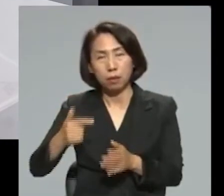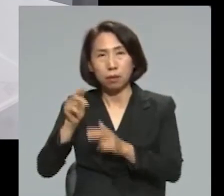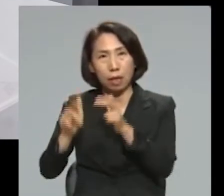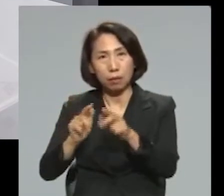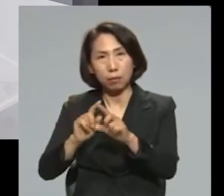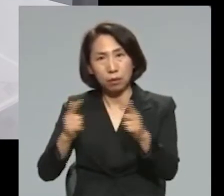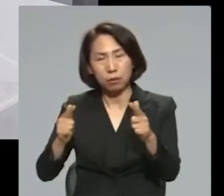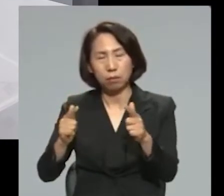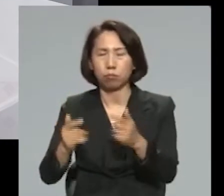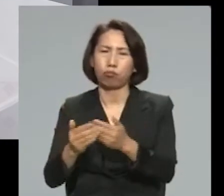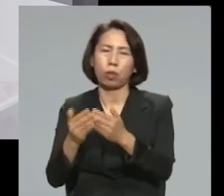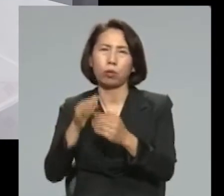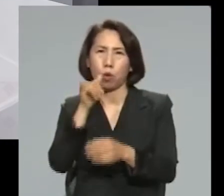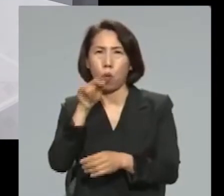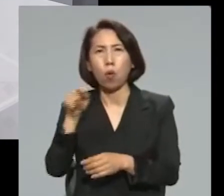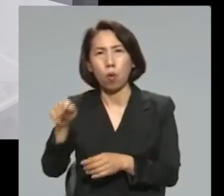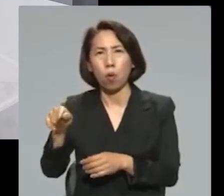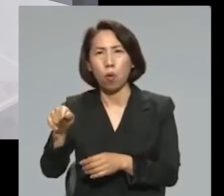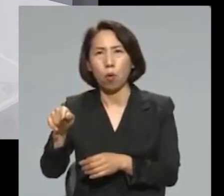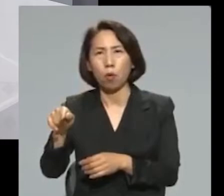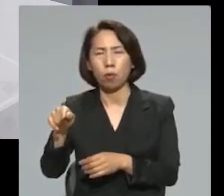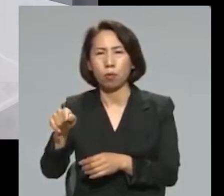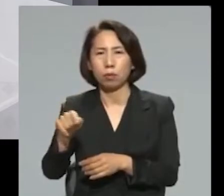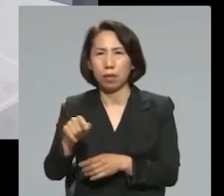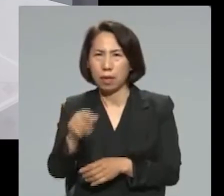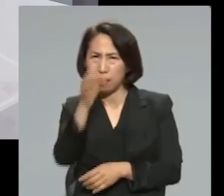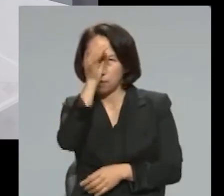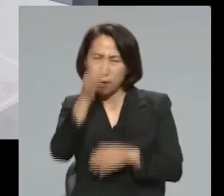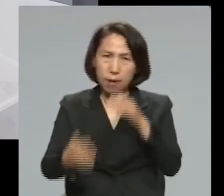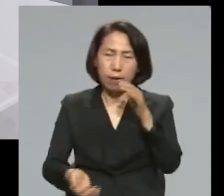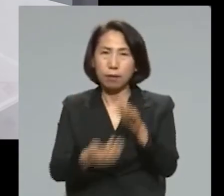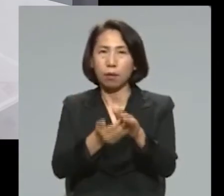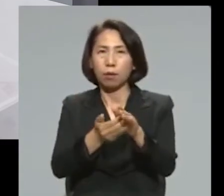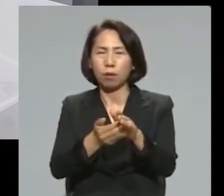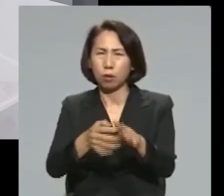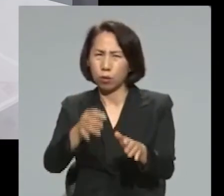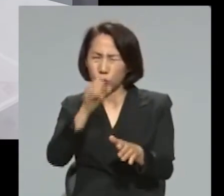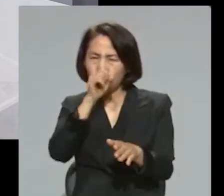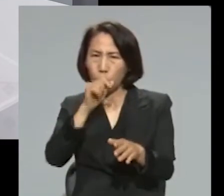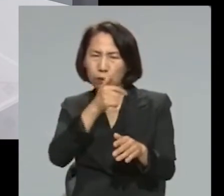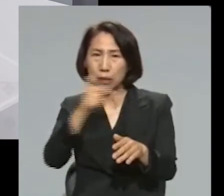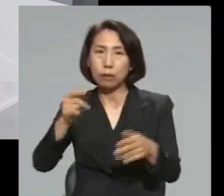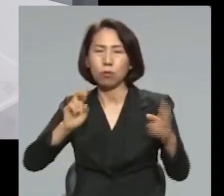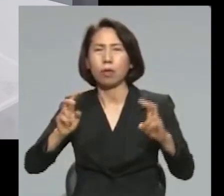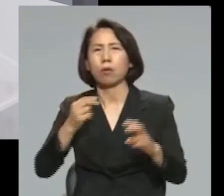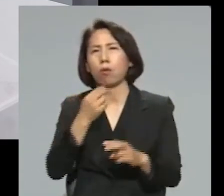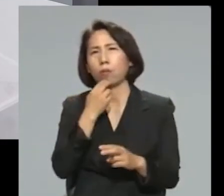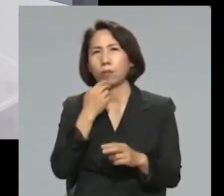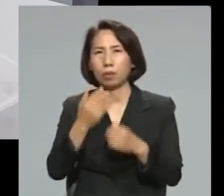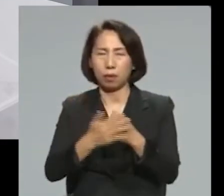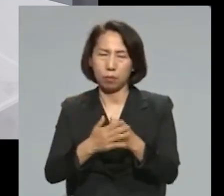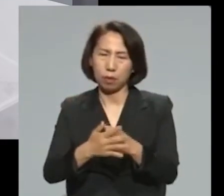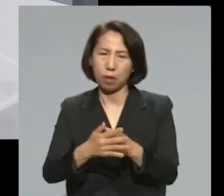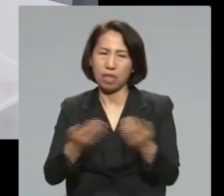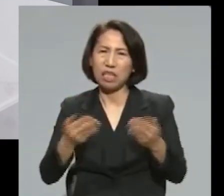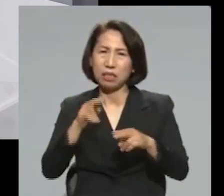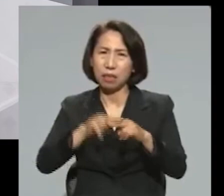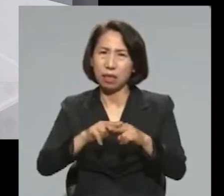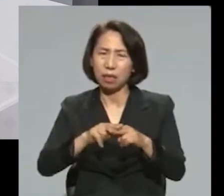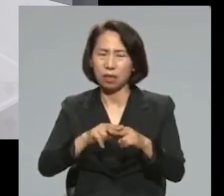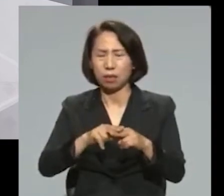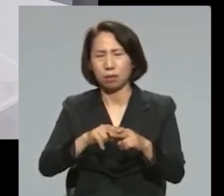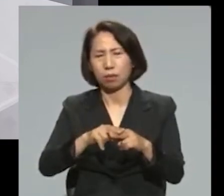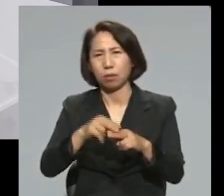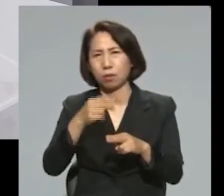발전돼 있으나 발전된 지역이나 첨단 산업 및 중견 우량 기업이 없어 양질의 일자리 창출이 어렵고